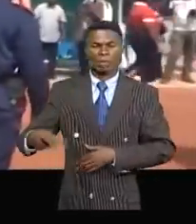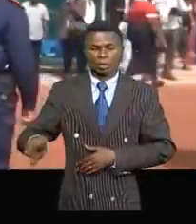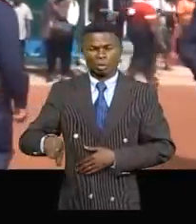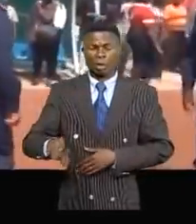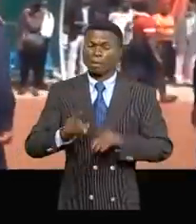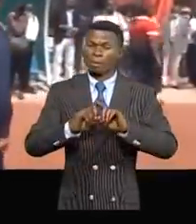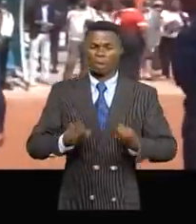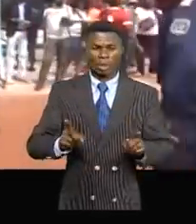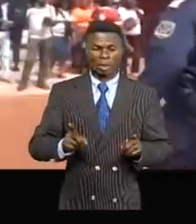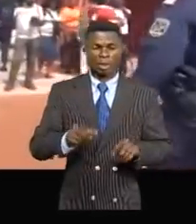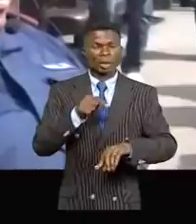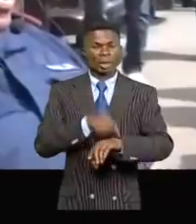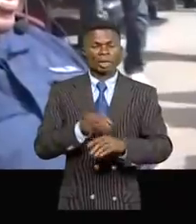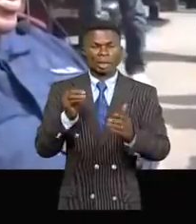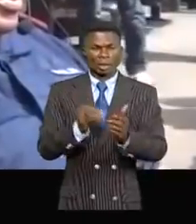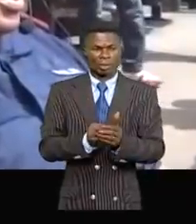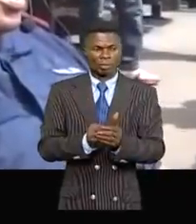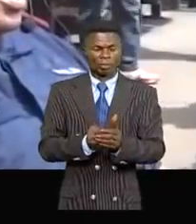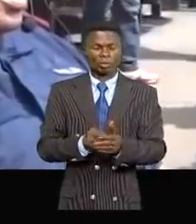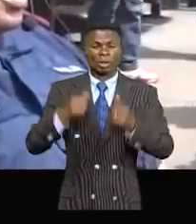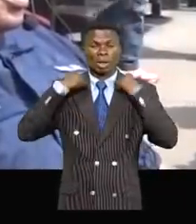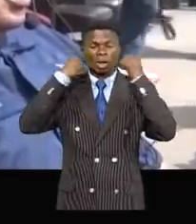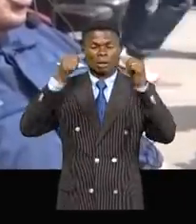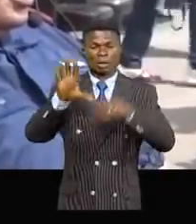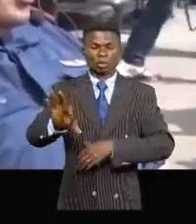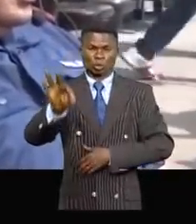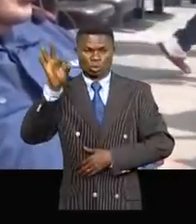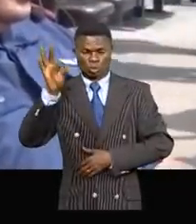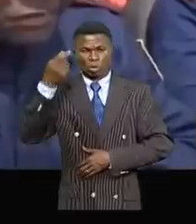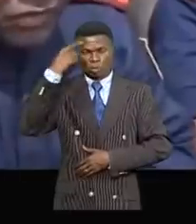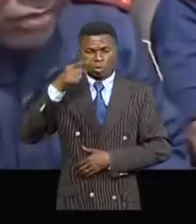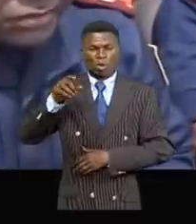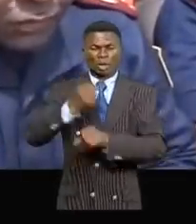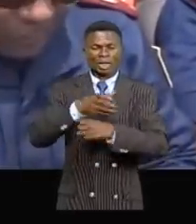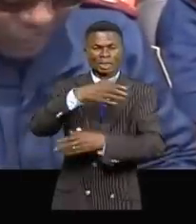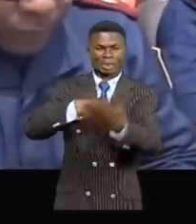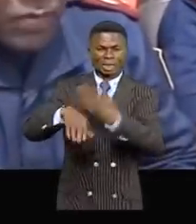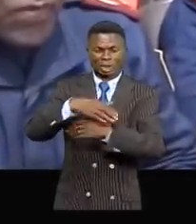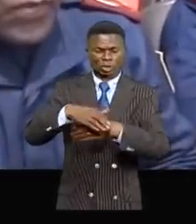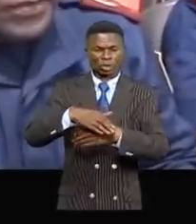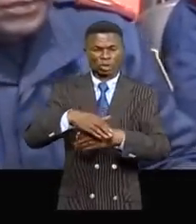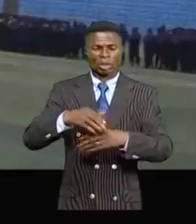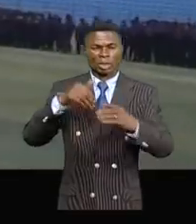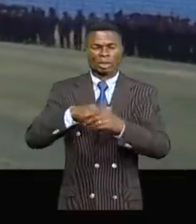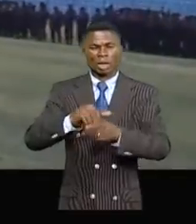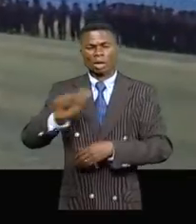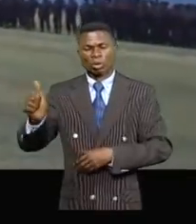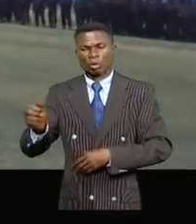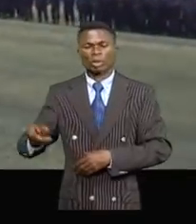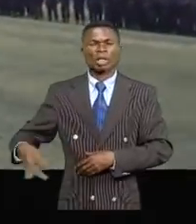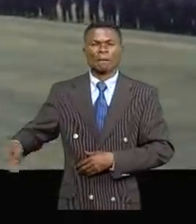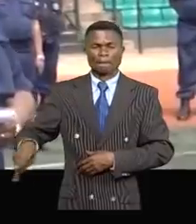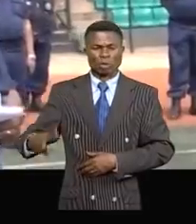hélas, c'est le moment que les malfrats ont choisi pour troubler la paix sociale dans certaines contrées du